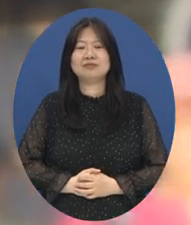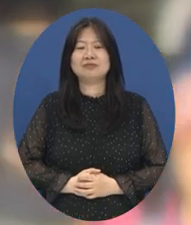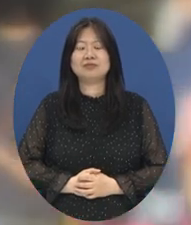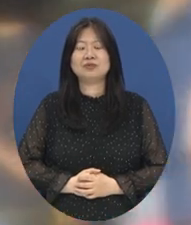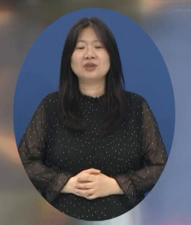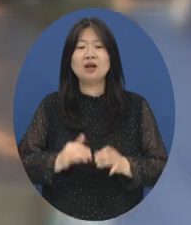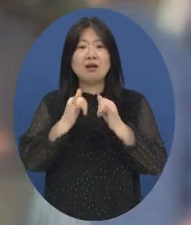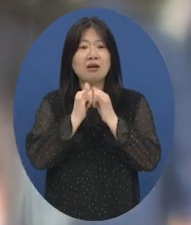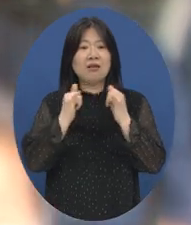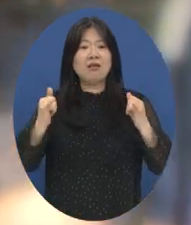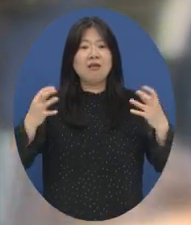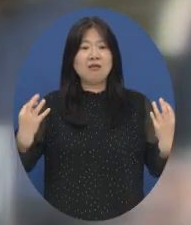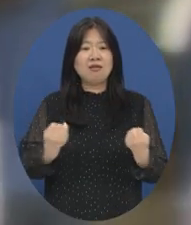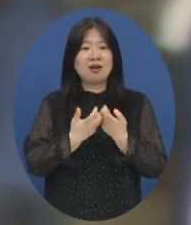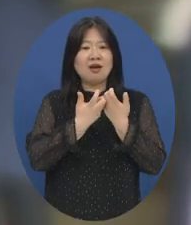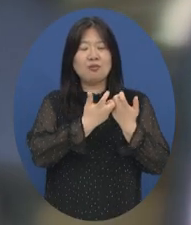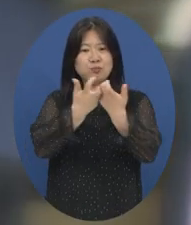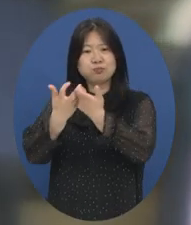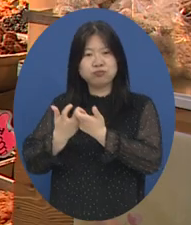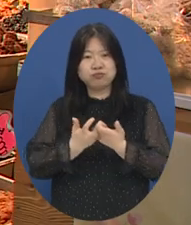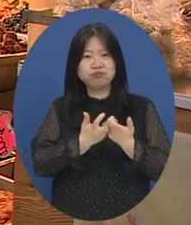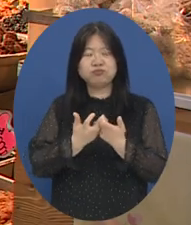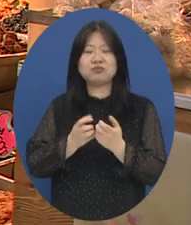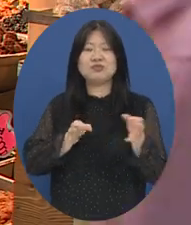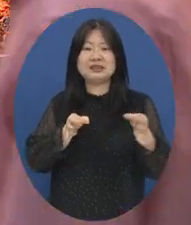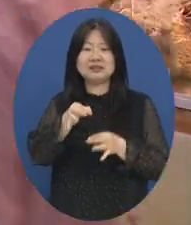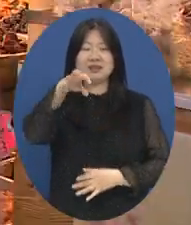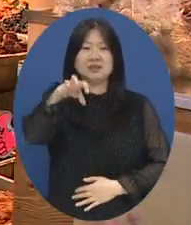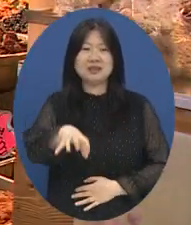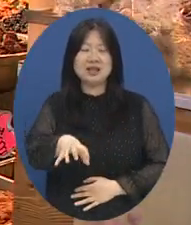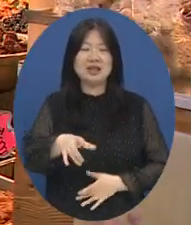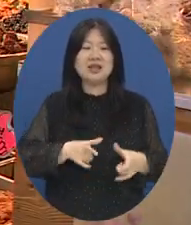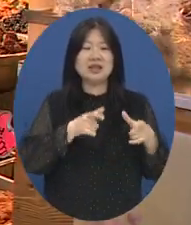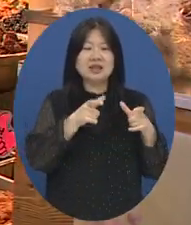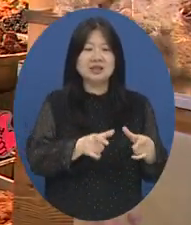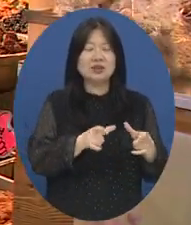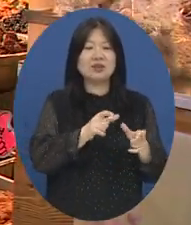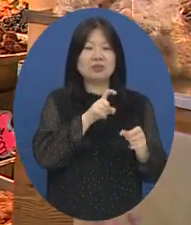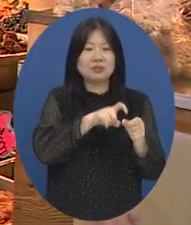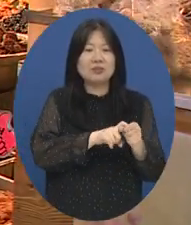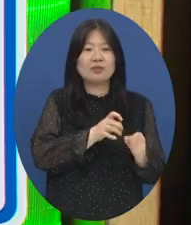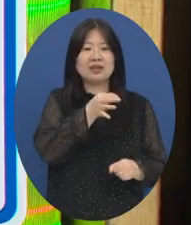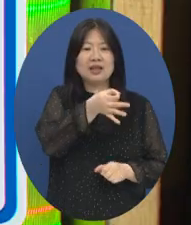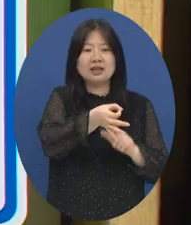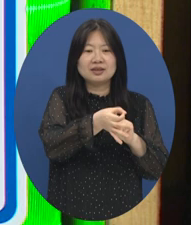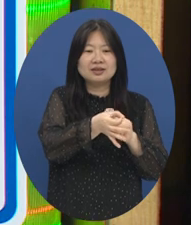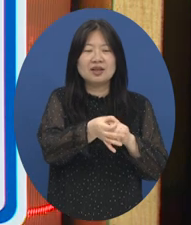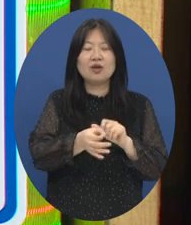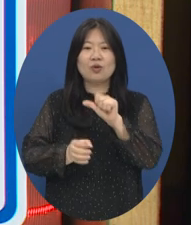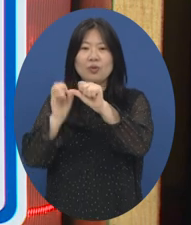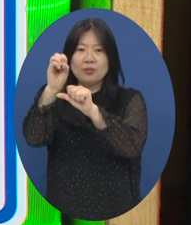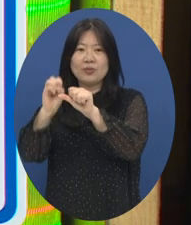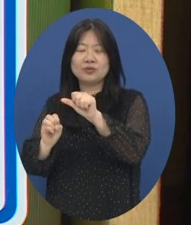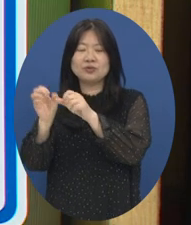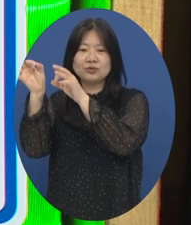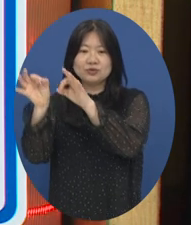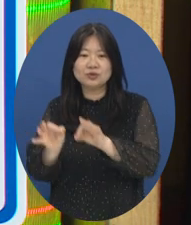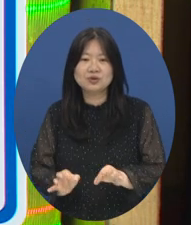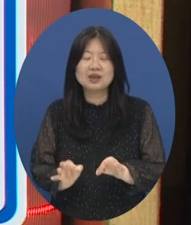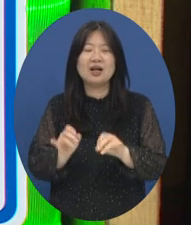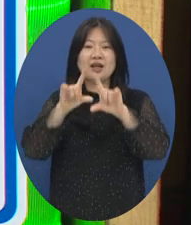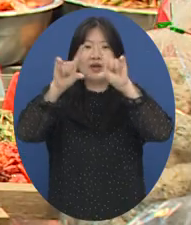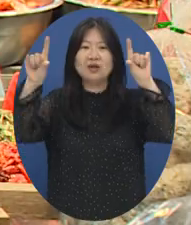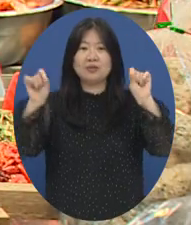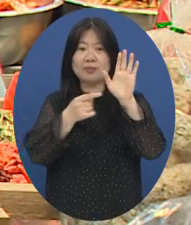모처럼 사람들로 북적이는 시장통 지역화폐 결제시 5% 의 추가 할인 이라는 피켓을 내곤 가게가